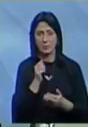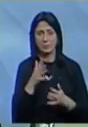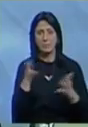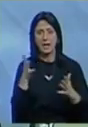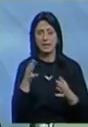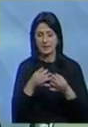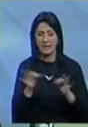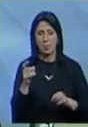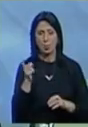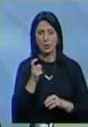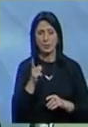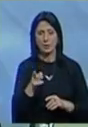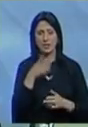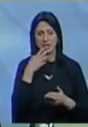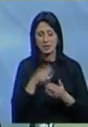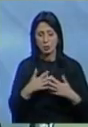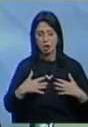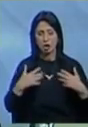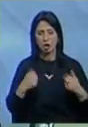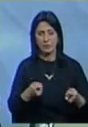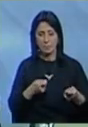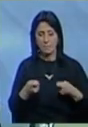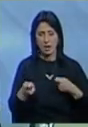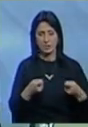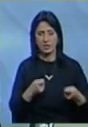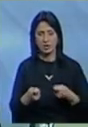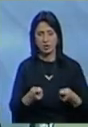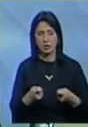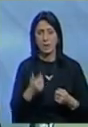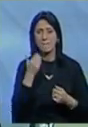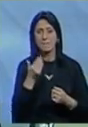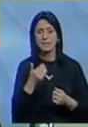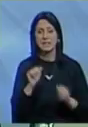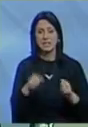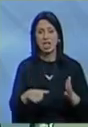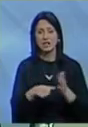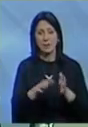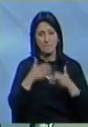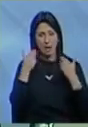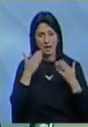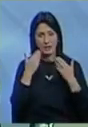მეტად დამოუკიდებელს საკუთარი ჯანმრთელობის მართვაში. Მისი